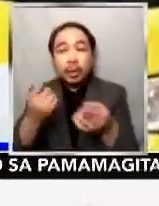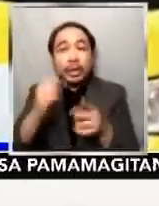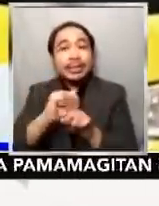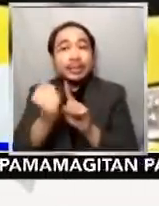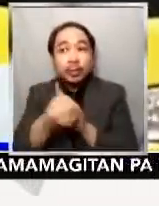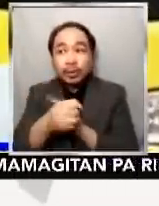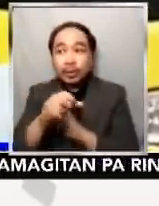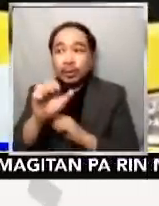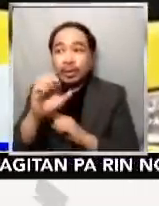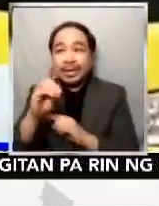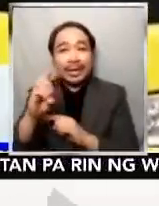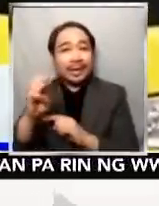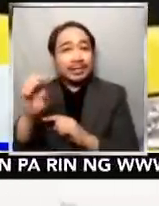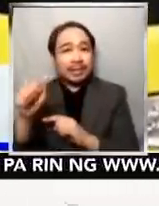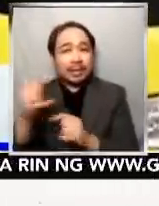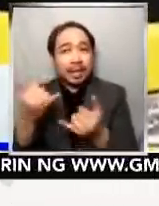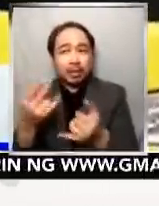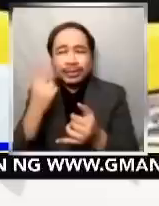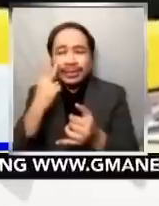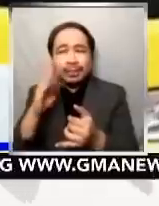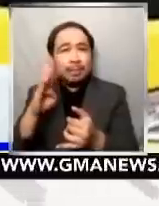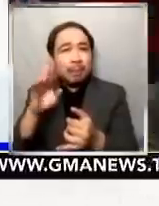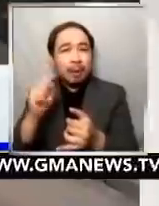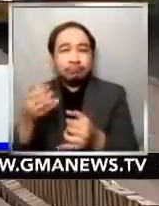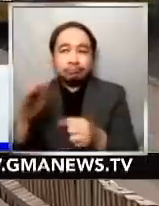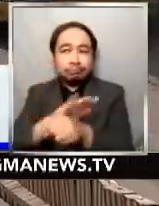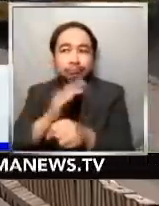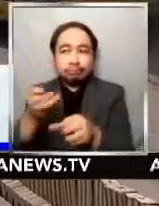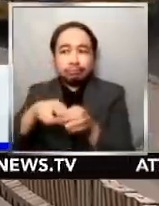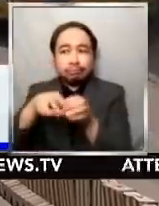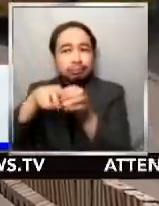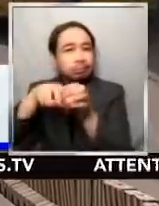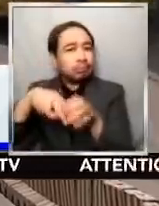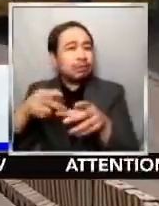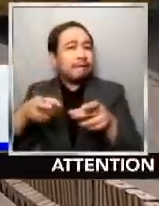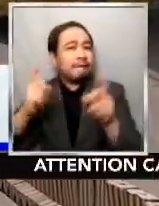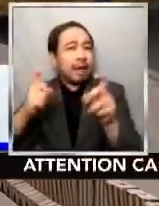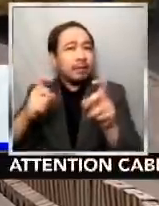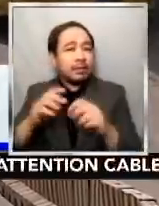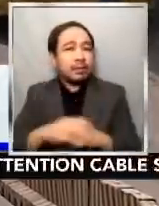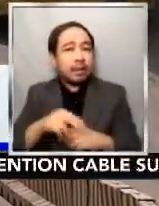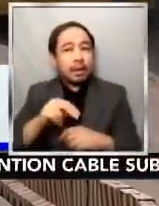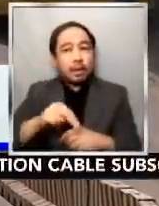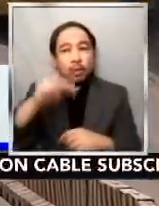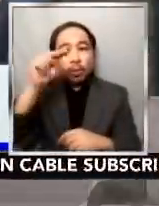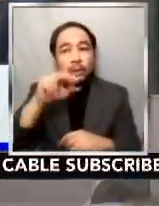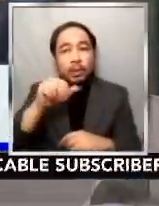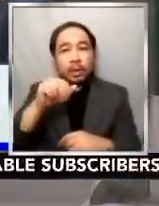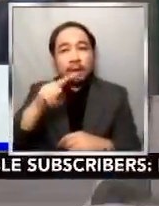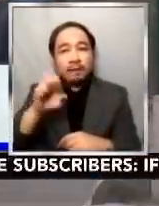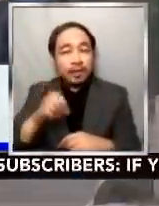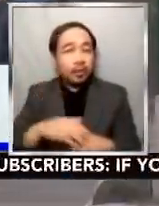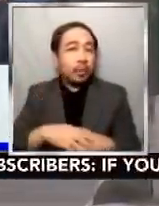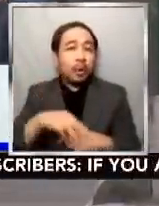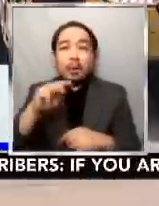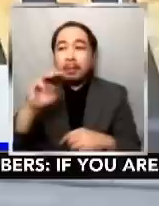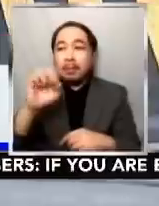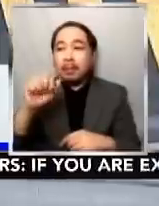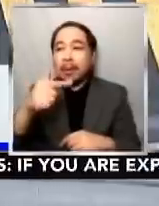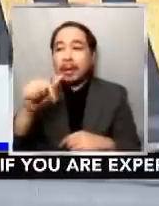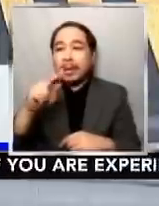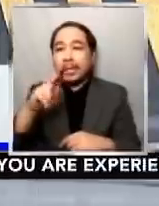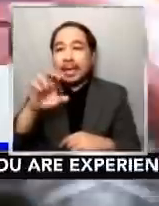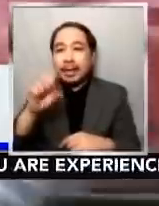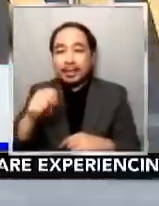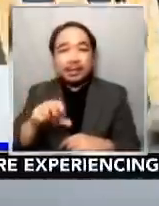mga pasahero ang pagdating ng mga bus sa carousel kaninang umaga. Sa North Avenue, Magallanes, Ayala at Guadalupe, maluwag at walang pila. Pero